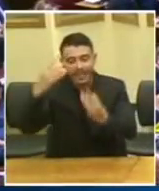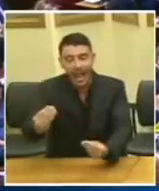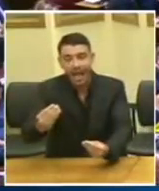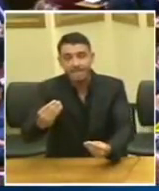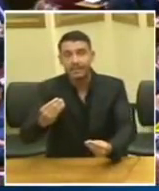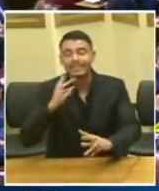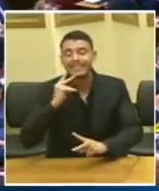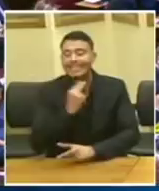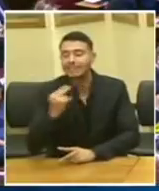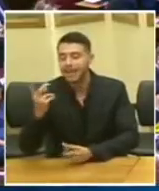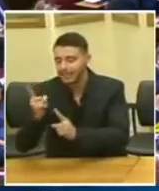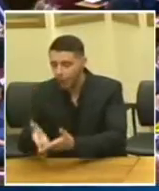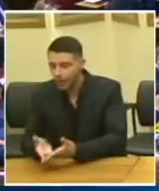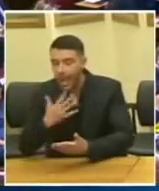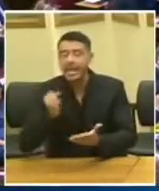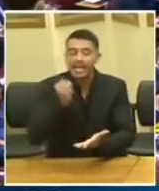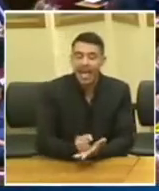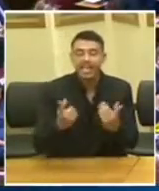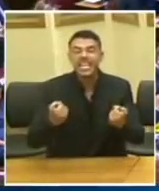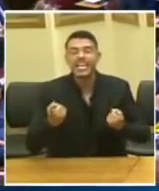Βγήκατε και μας είπατε, κύριε Μητσοτάκη,